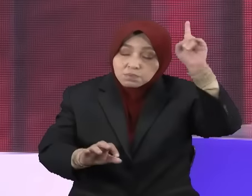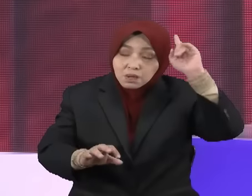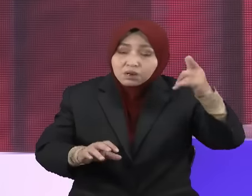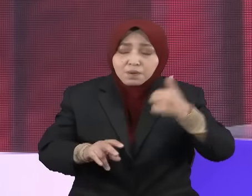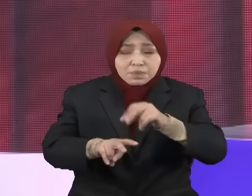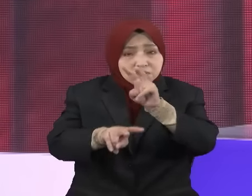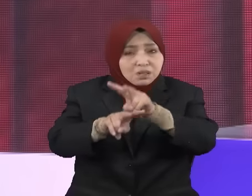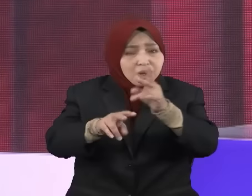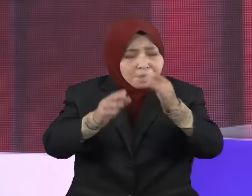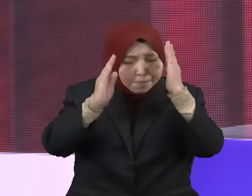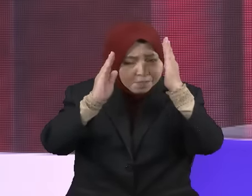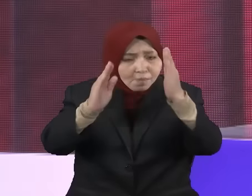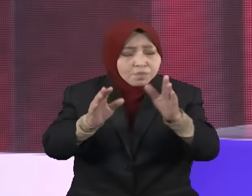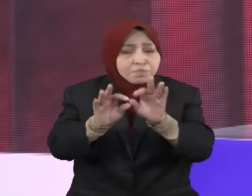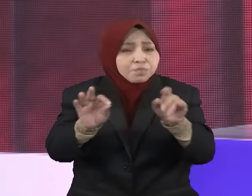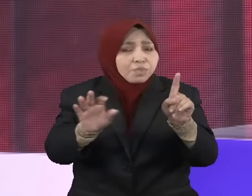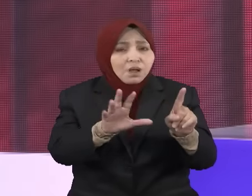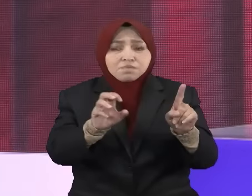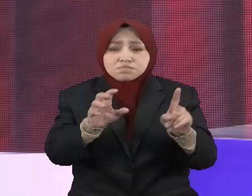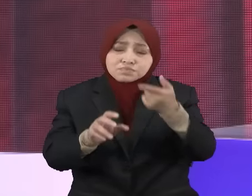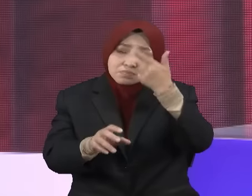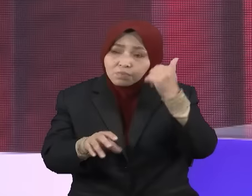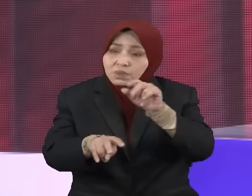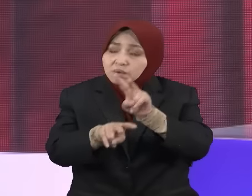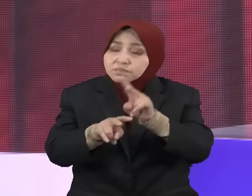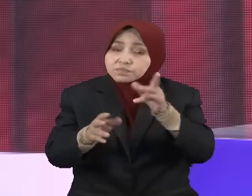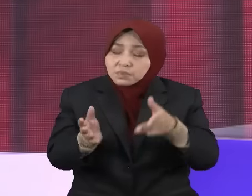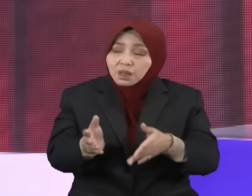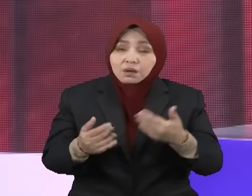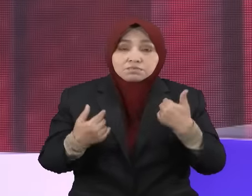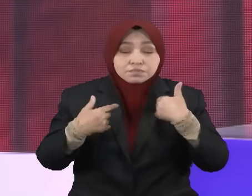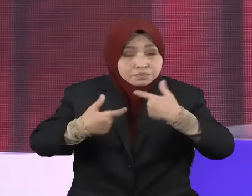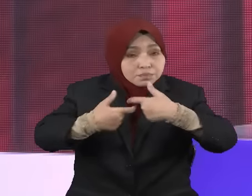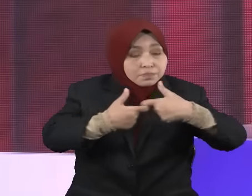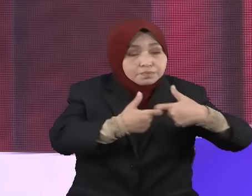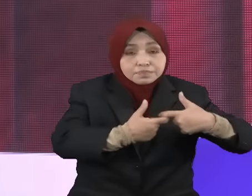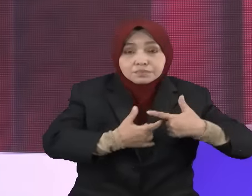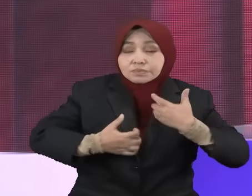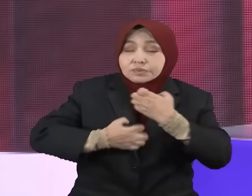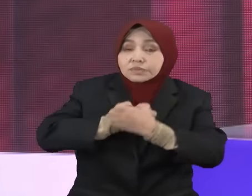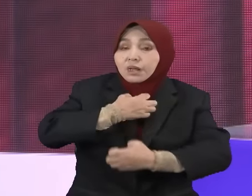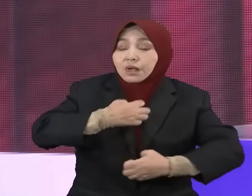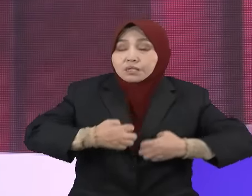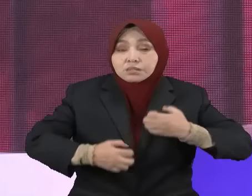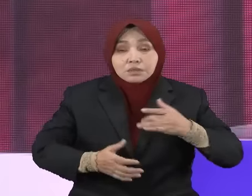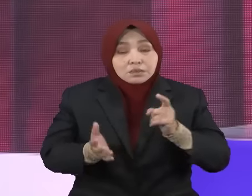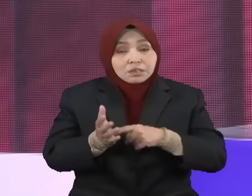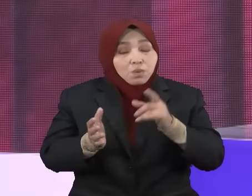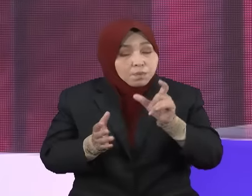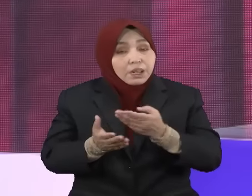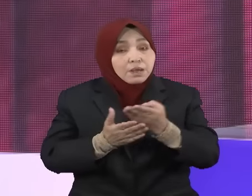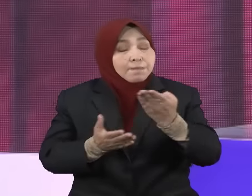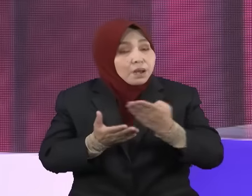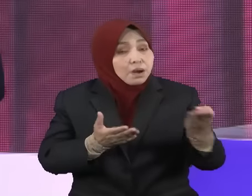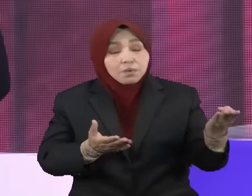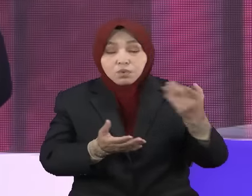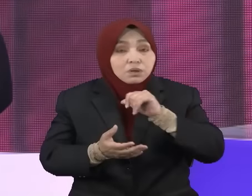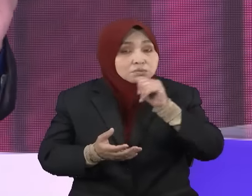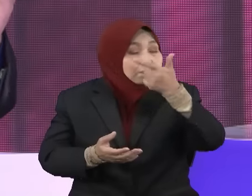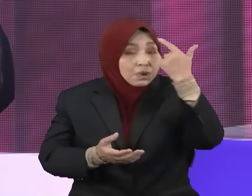penekanan pada ayat 150? Kerana kesaksian ini ustaznya dia ada kaitan dengan emosi. emosi. Kadang-kadang orang beli barang bukan pasal